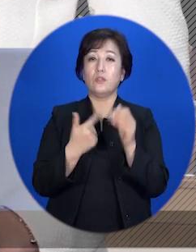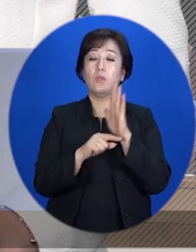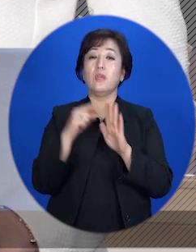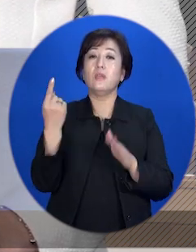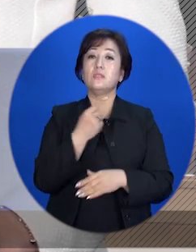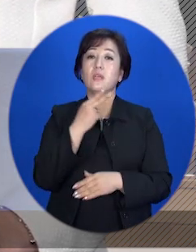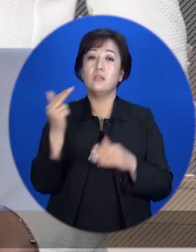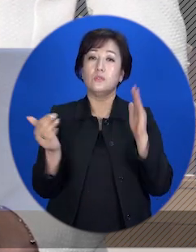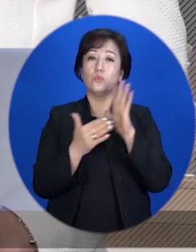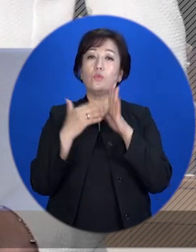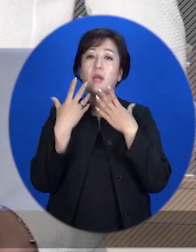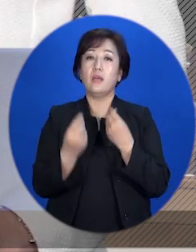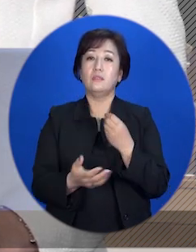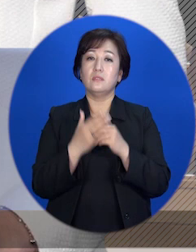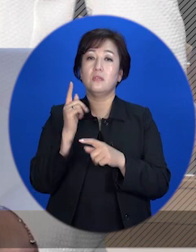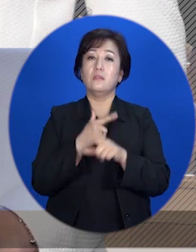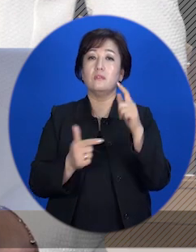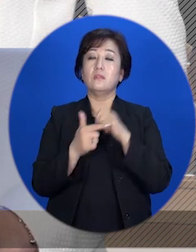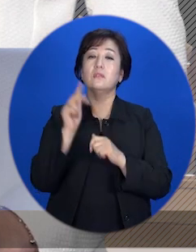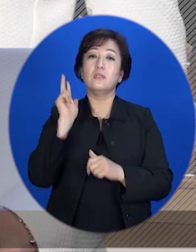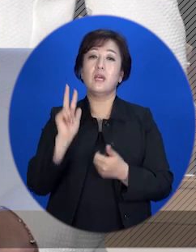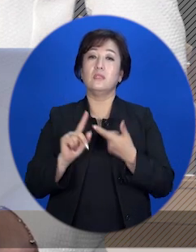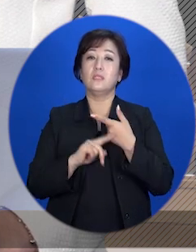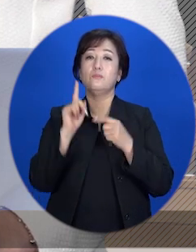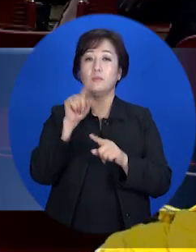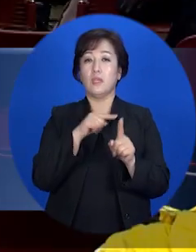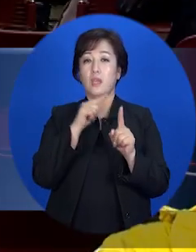2019 안전실천 다짐대회가 열렸습니다.